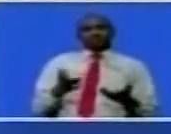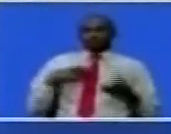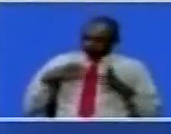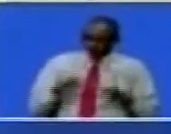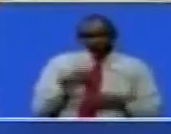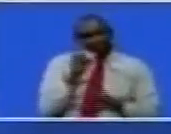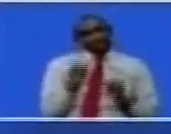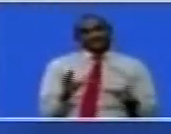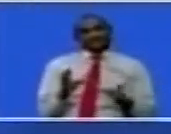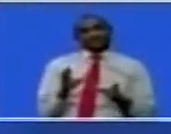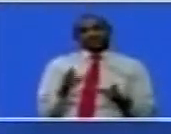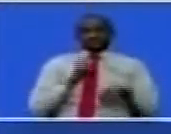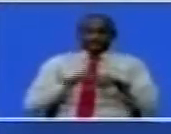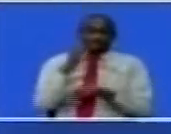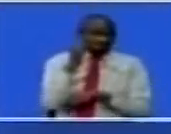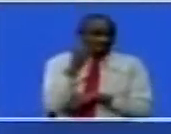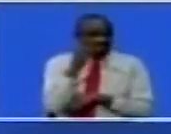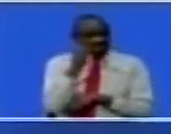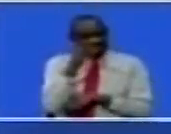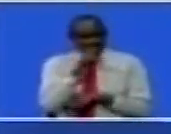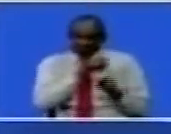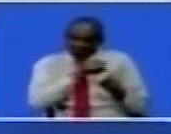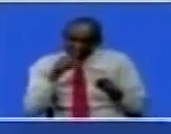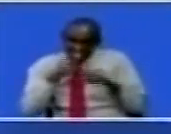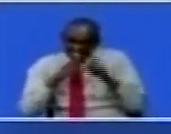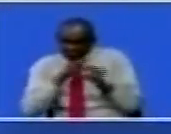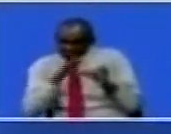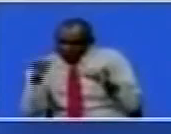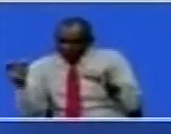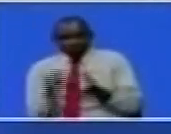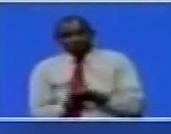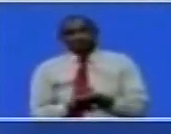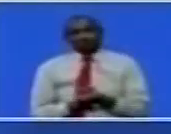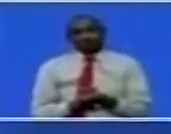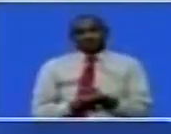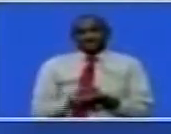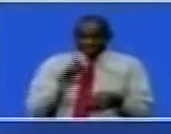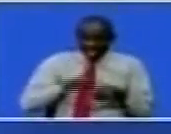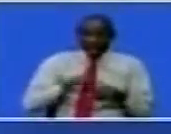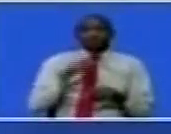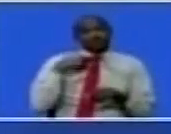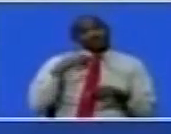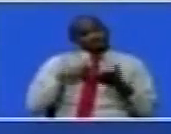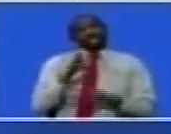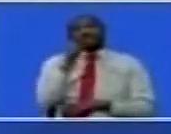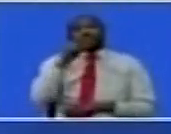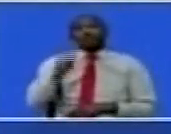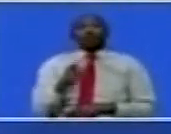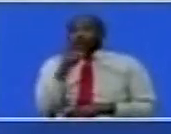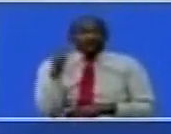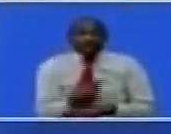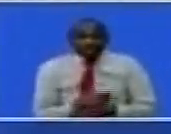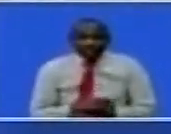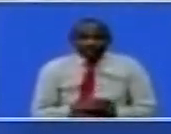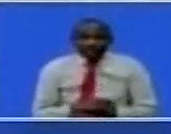ya 50. Before wanapata shilingi 50 tu. 50 kwa mwezi siku hizo. Siku